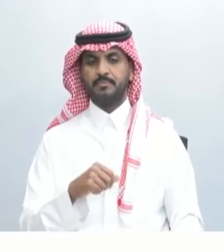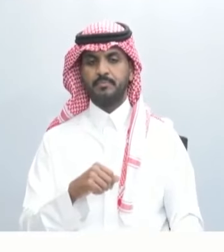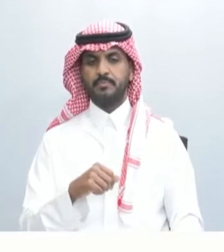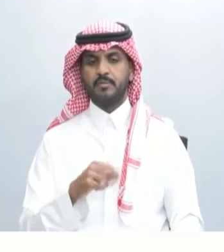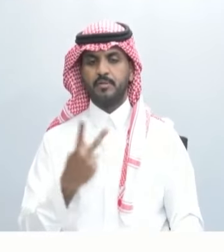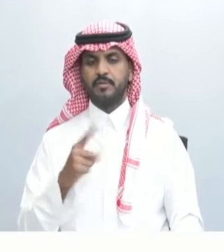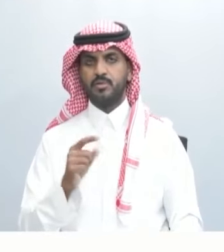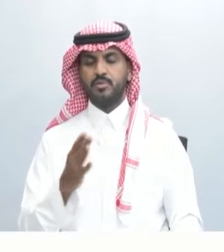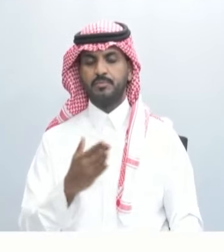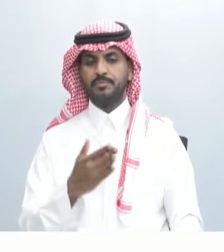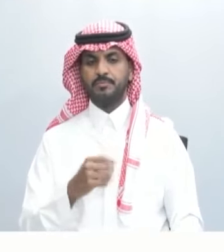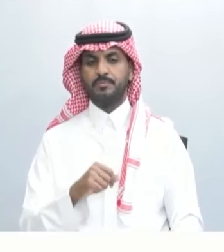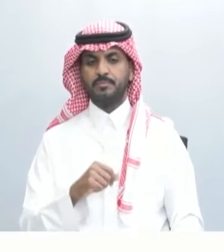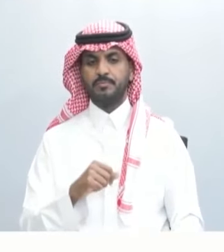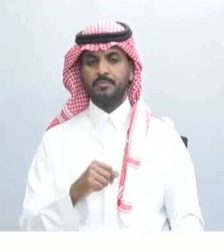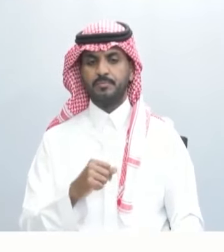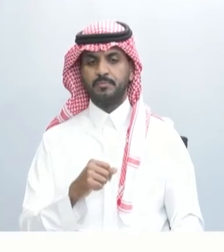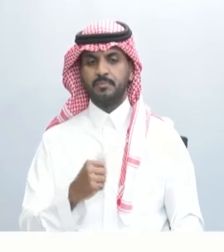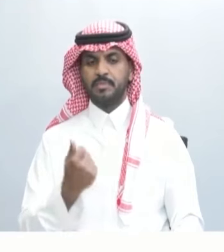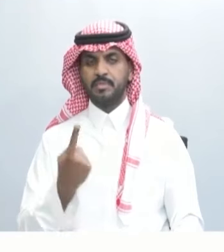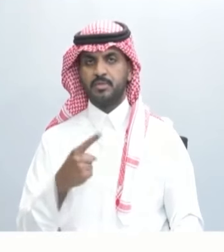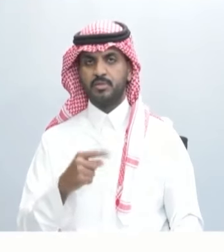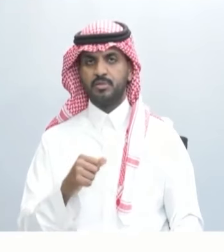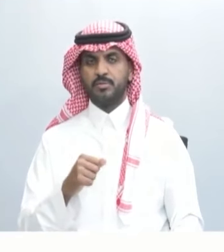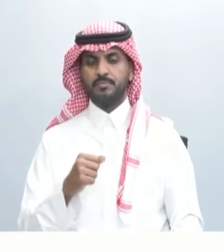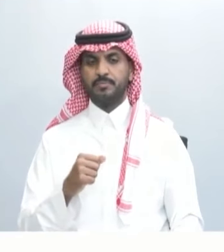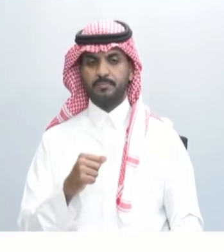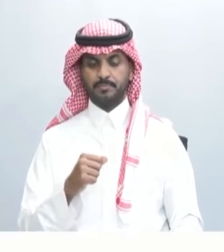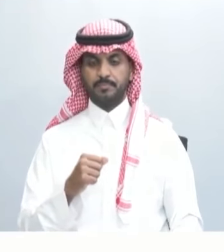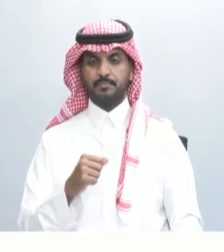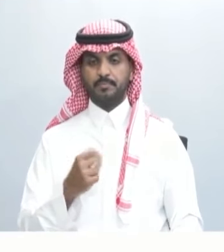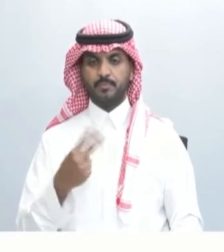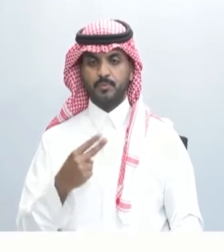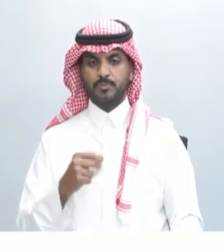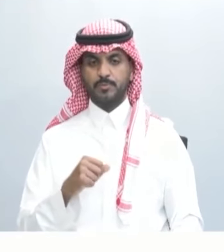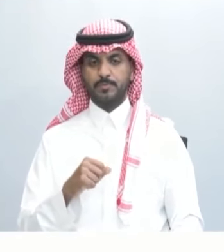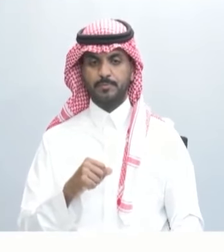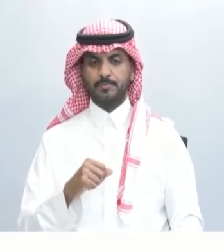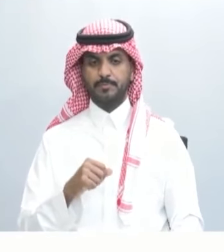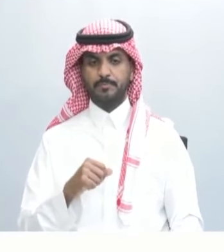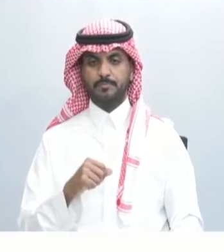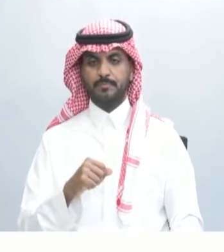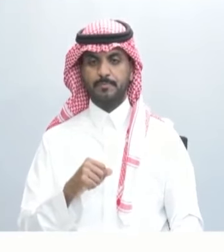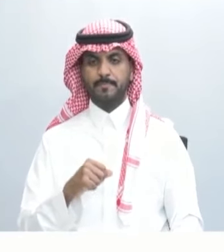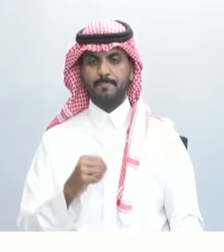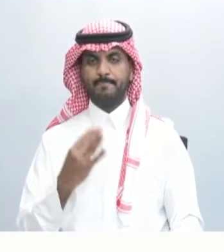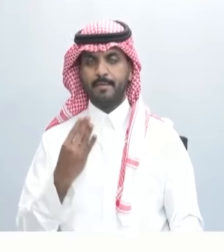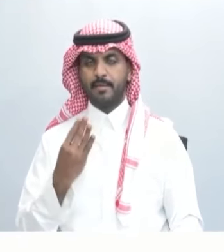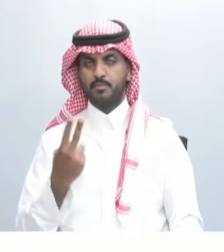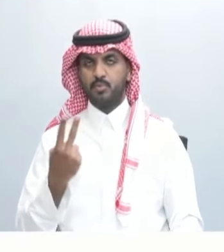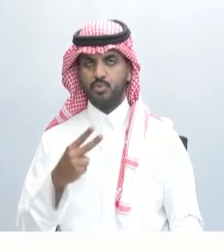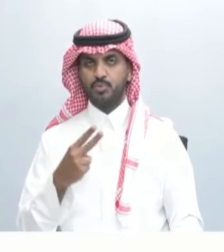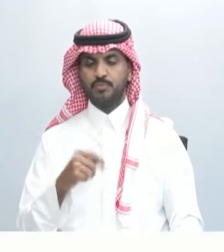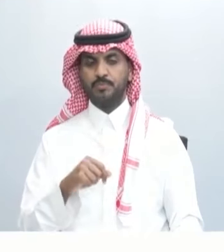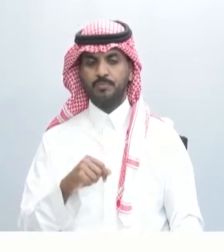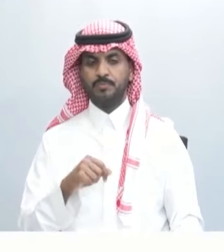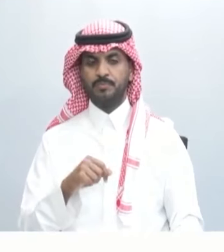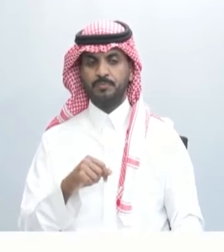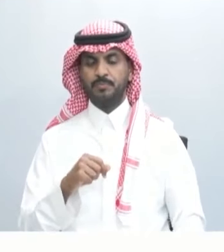12 سته عشر عشرون اربعه وعشرون